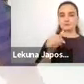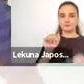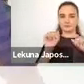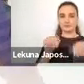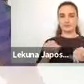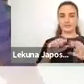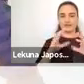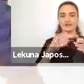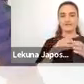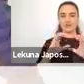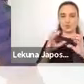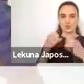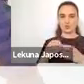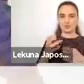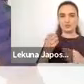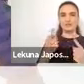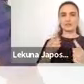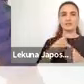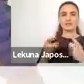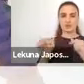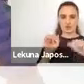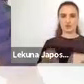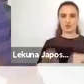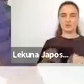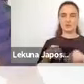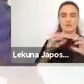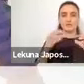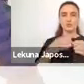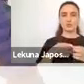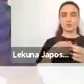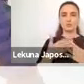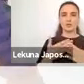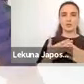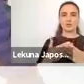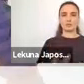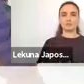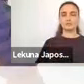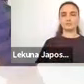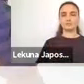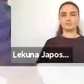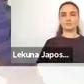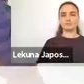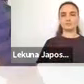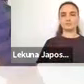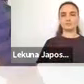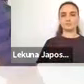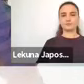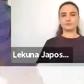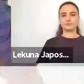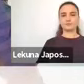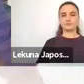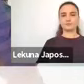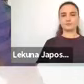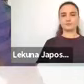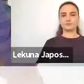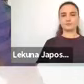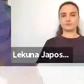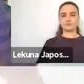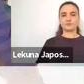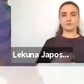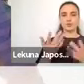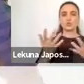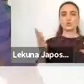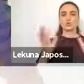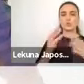დავაჯგუფოთ. კიდე სხვანაირად შეიძლება დავაჯგუფოთ, სადაც ერთი კომპონენტი ისევ დავუშვათ, დავტოვოთ ეს